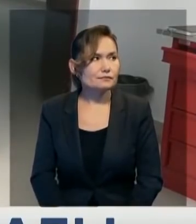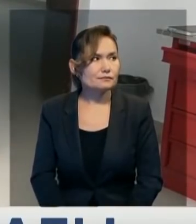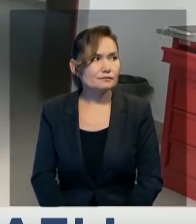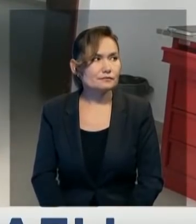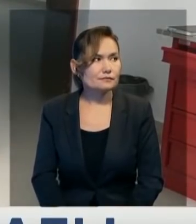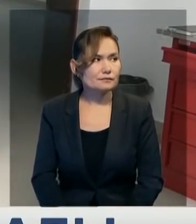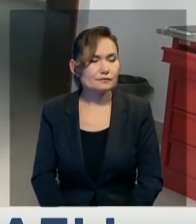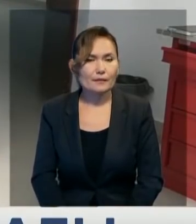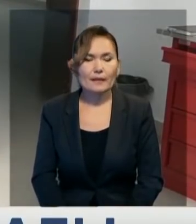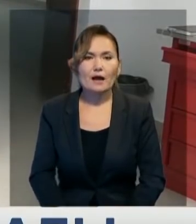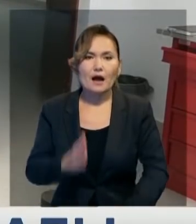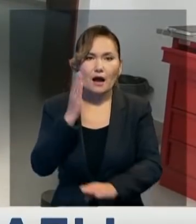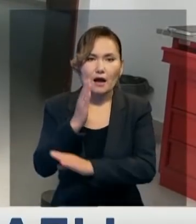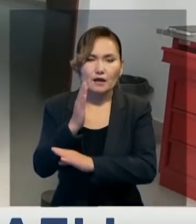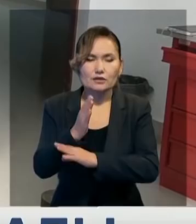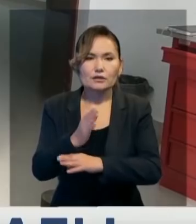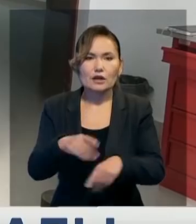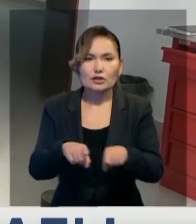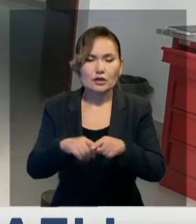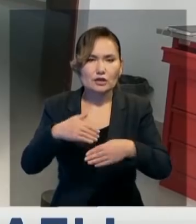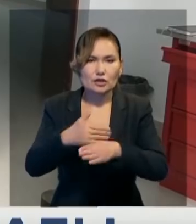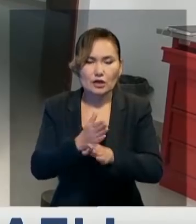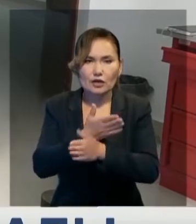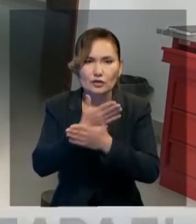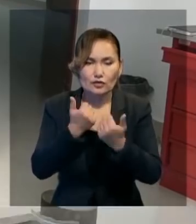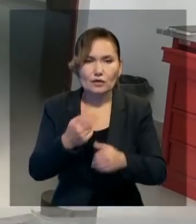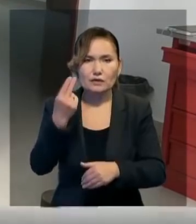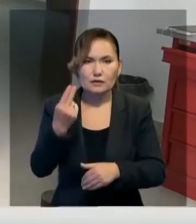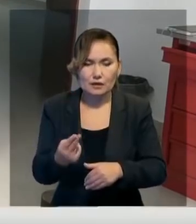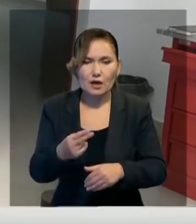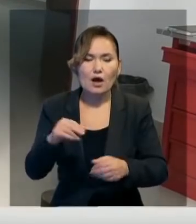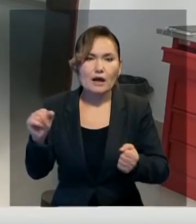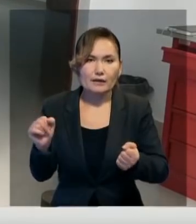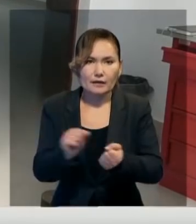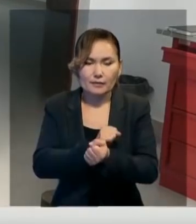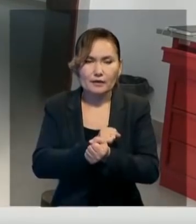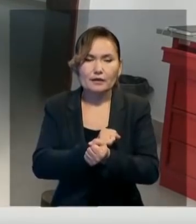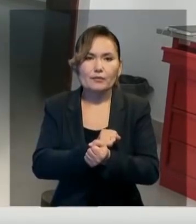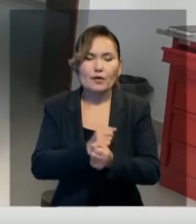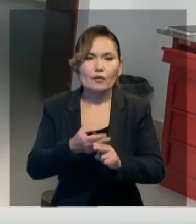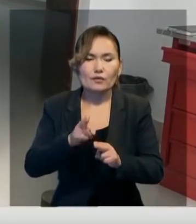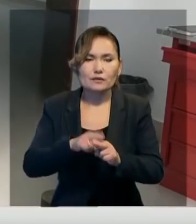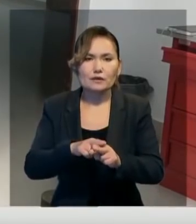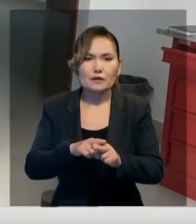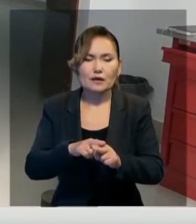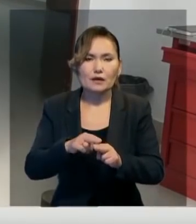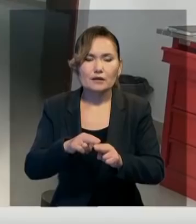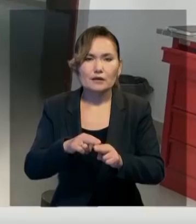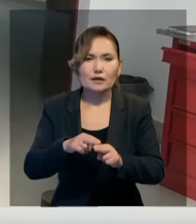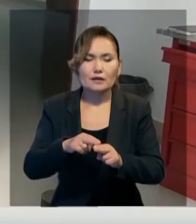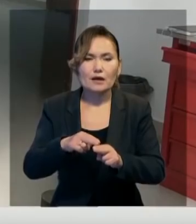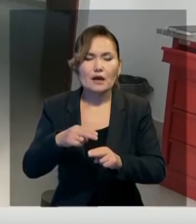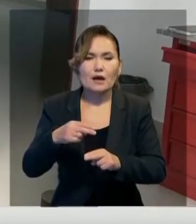жарығы жоқ. Ортан жерінен алдым. Оны кептіргенде екі жағын екі